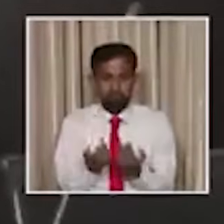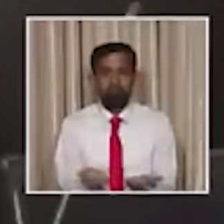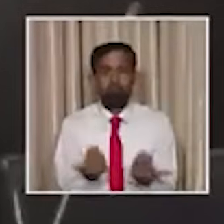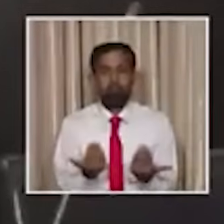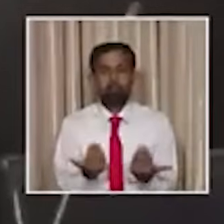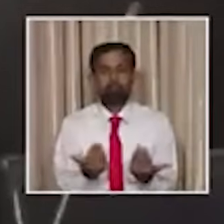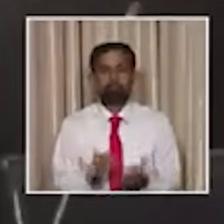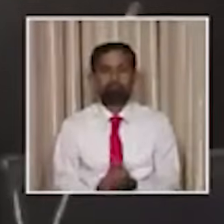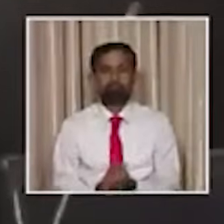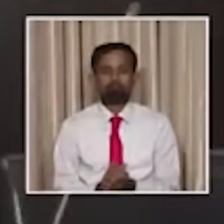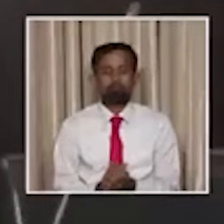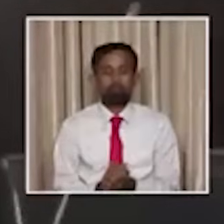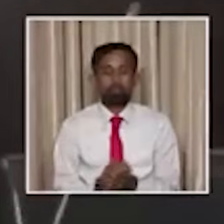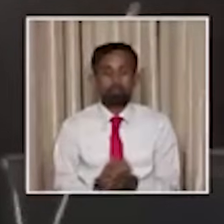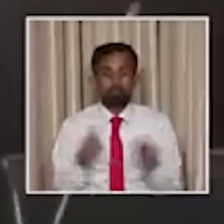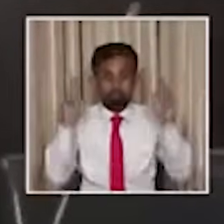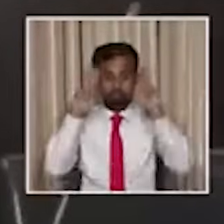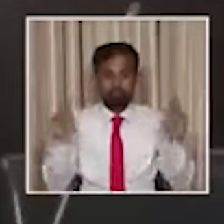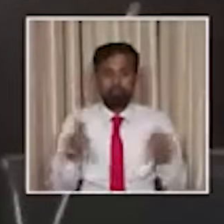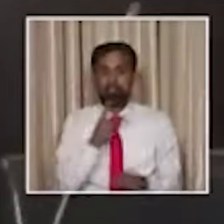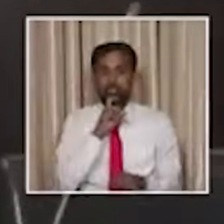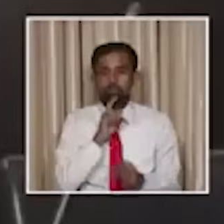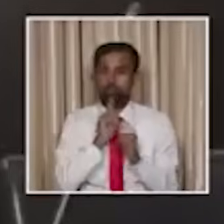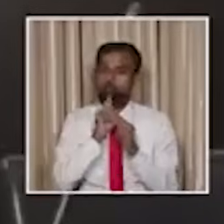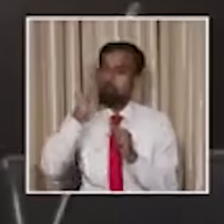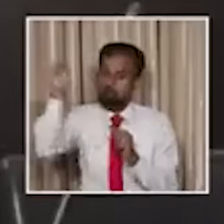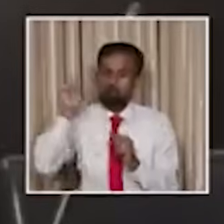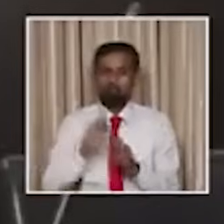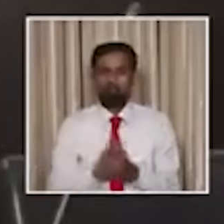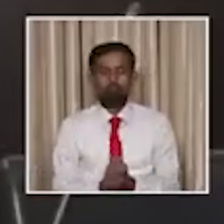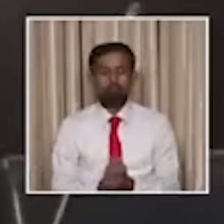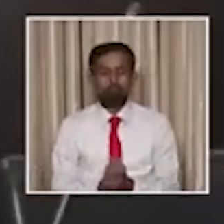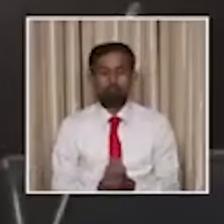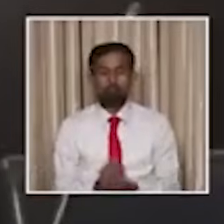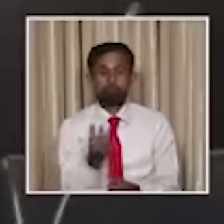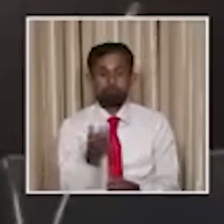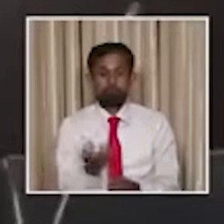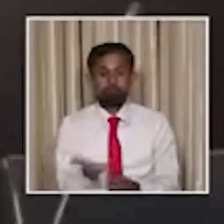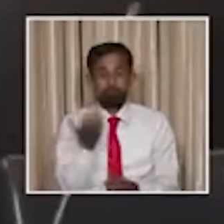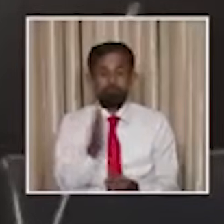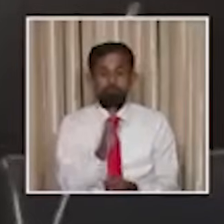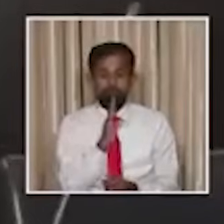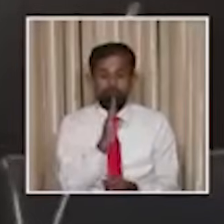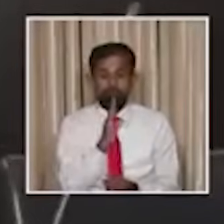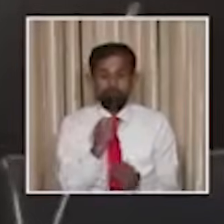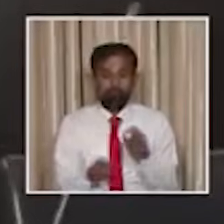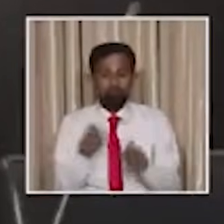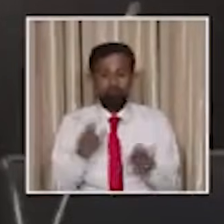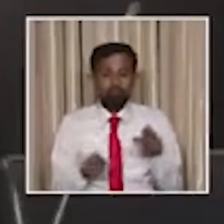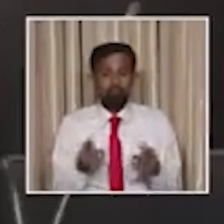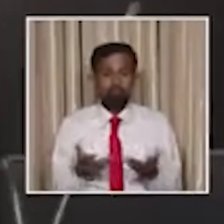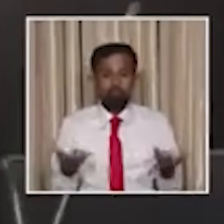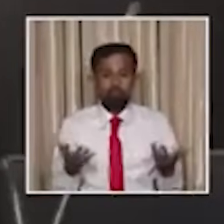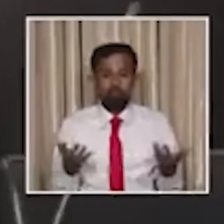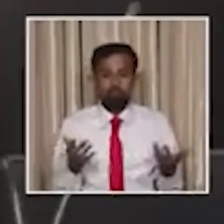முடியாத சம்பவம் நடந்து இருக்கிறது. 300க்கும் மேற்பட்ட அப்பாவி உயிர்கள் பலியாகி இருக்கிறது. கத்தோலிக்க சமூகம், அதாவது